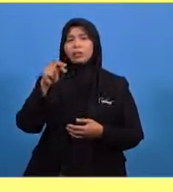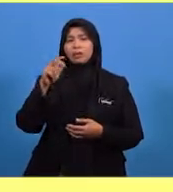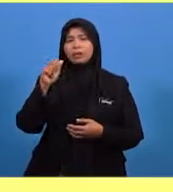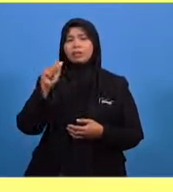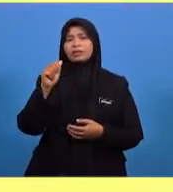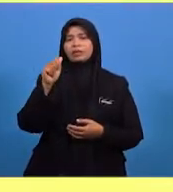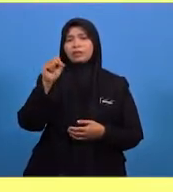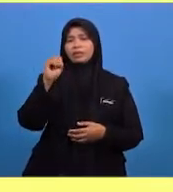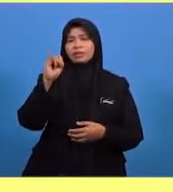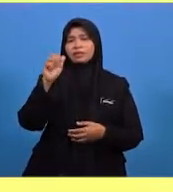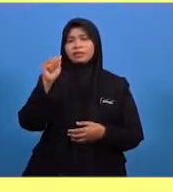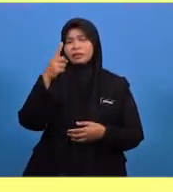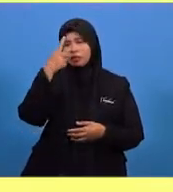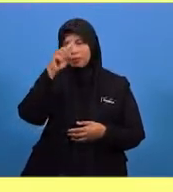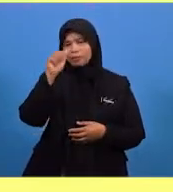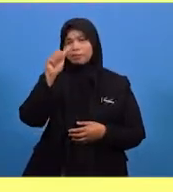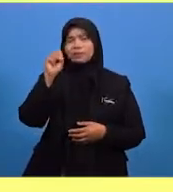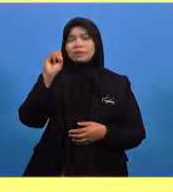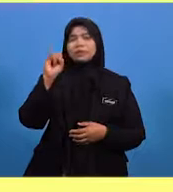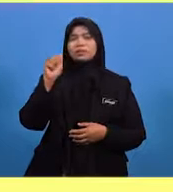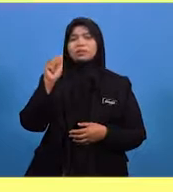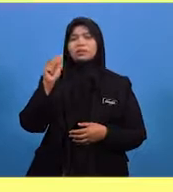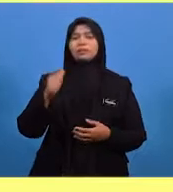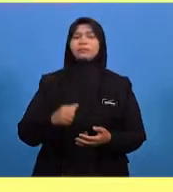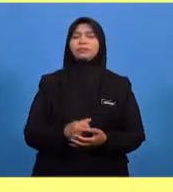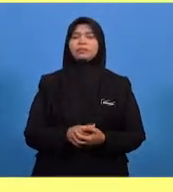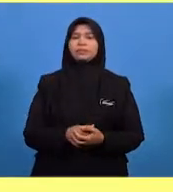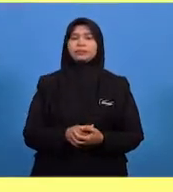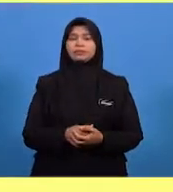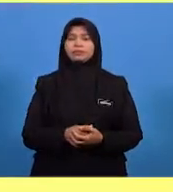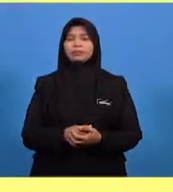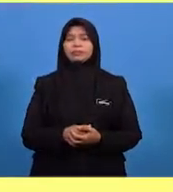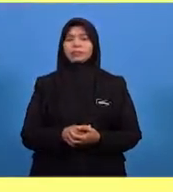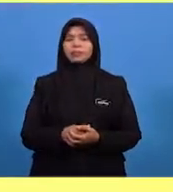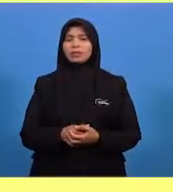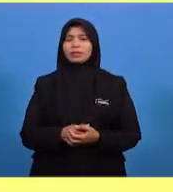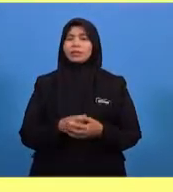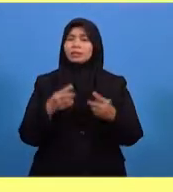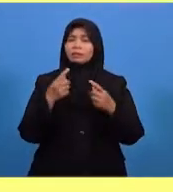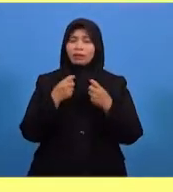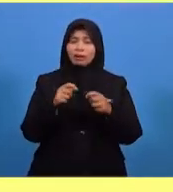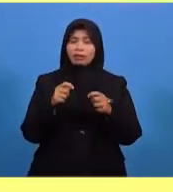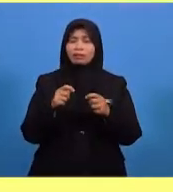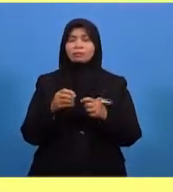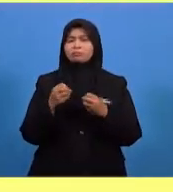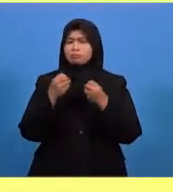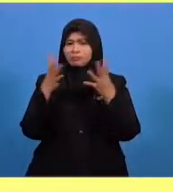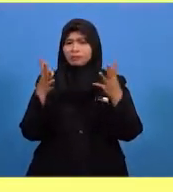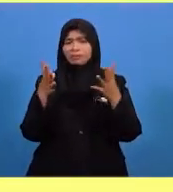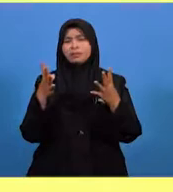Raya telah Mencetuskan semangat anti penjajah